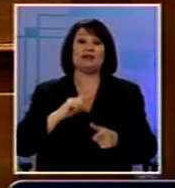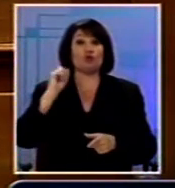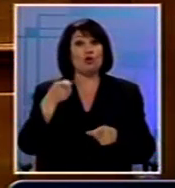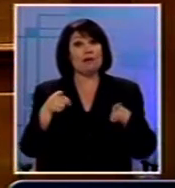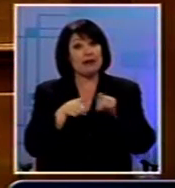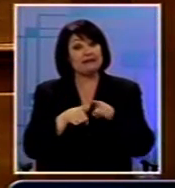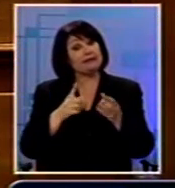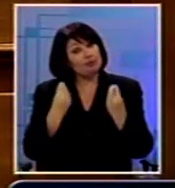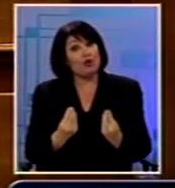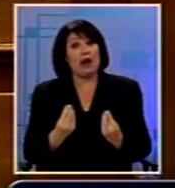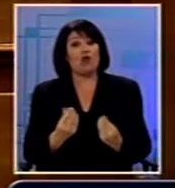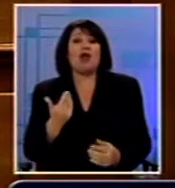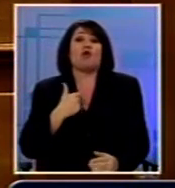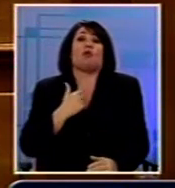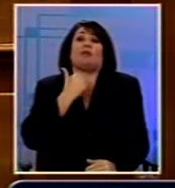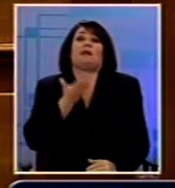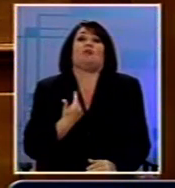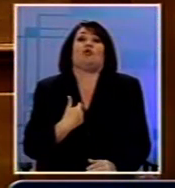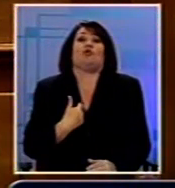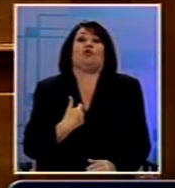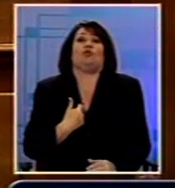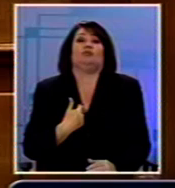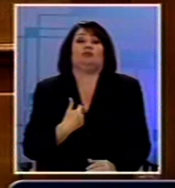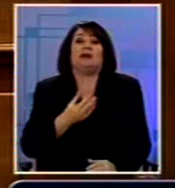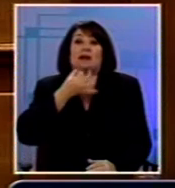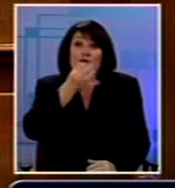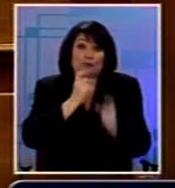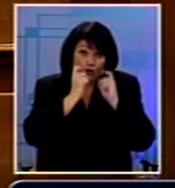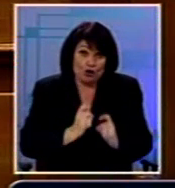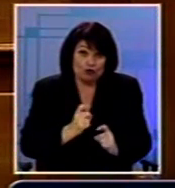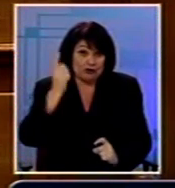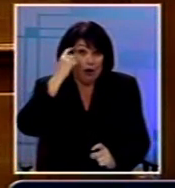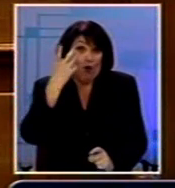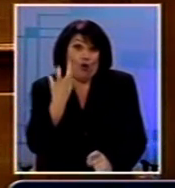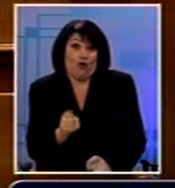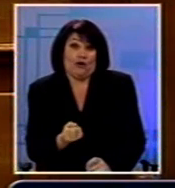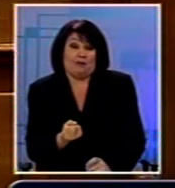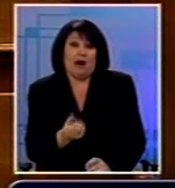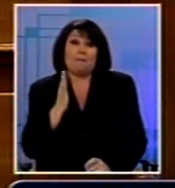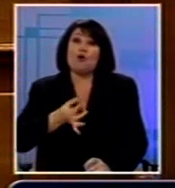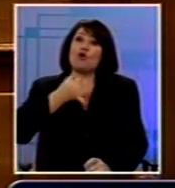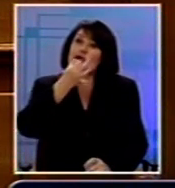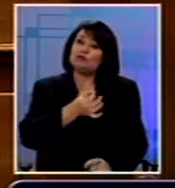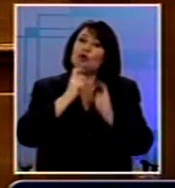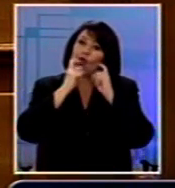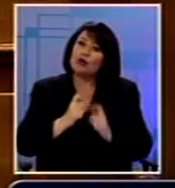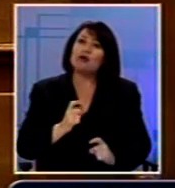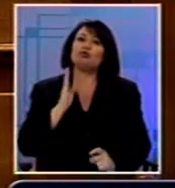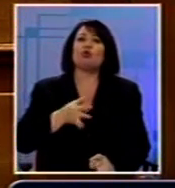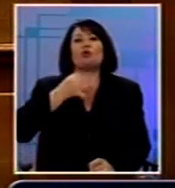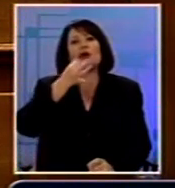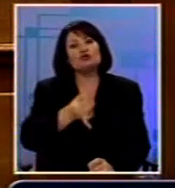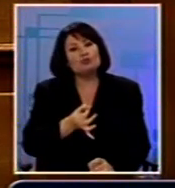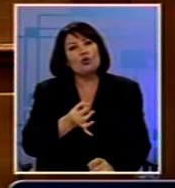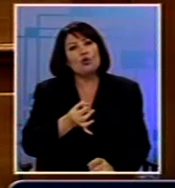μαζί. Βέβαια, εγώ δεν μπορώ, ούτε κανένας, να σας υποχρεώσουμε να οριμάσετε. Μπορώ να σας πω και έχω υποχρέωση να το πω,